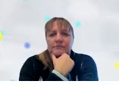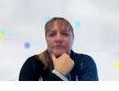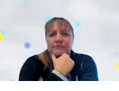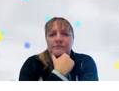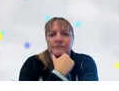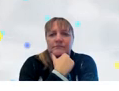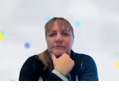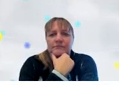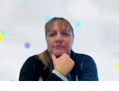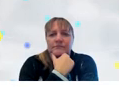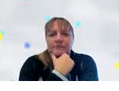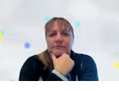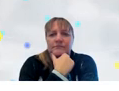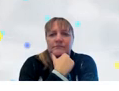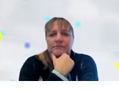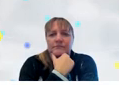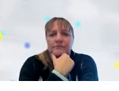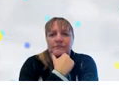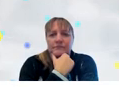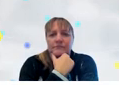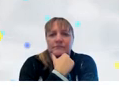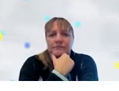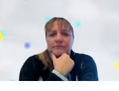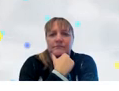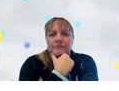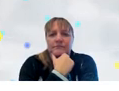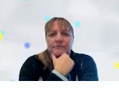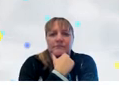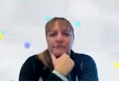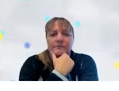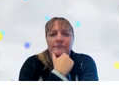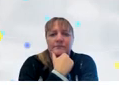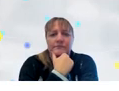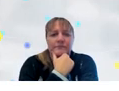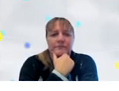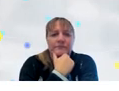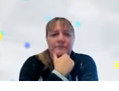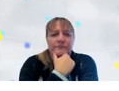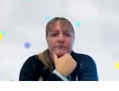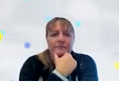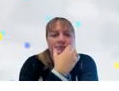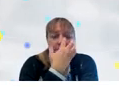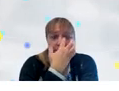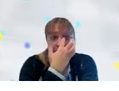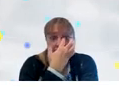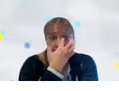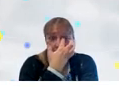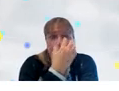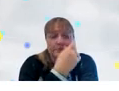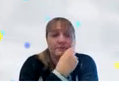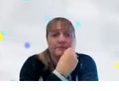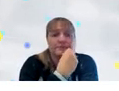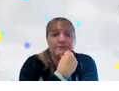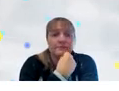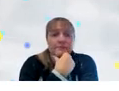hier fertig bekommen und daraus wurde das 17 dann eigentlicher